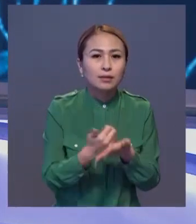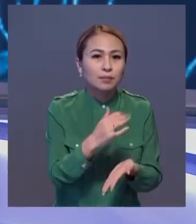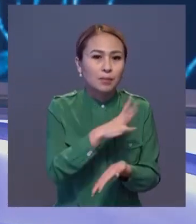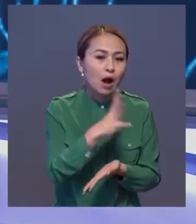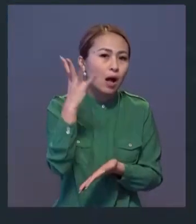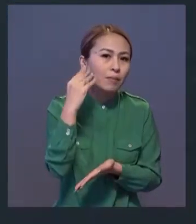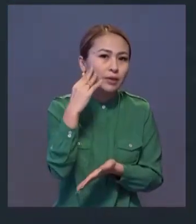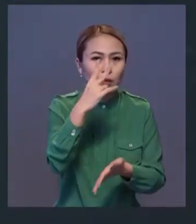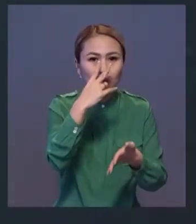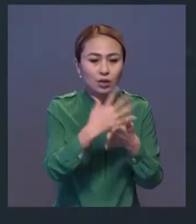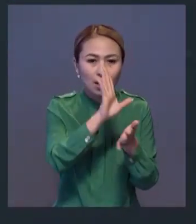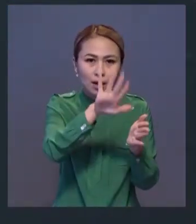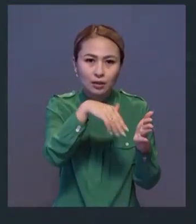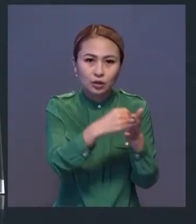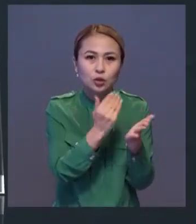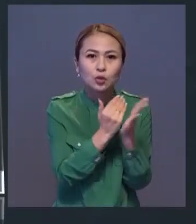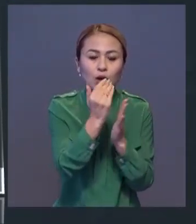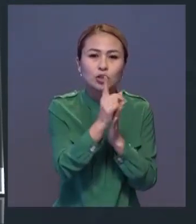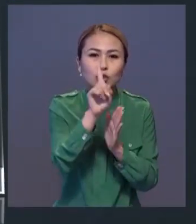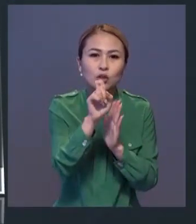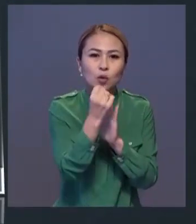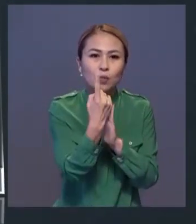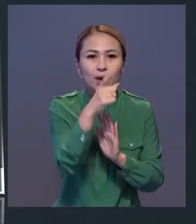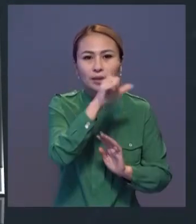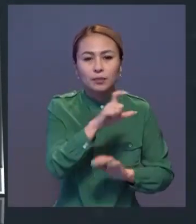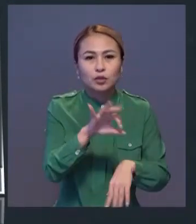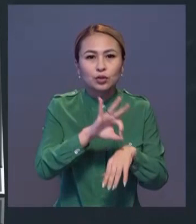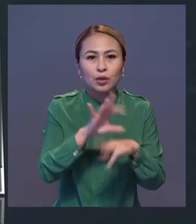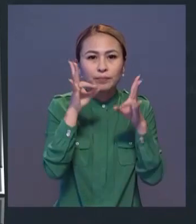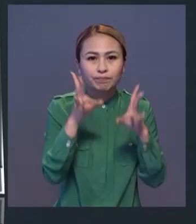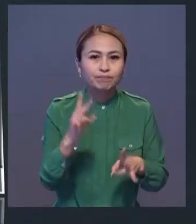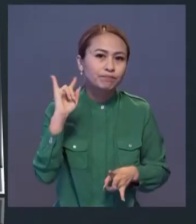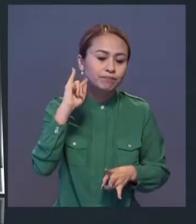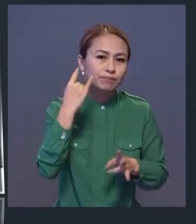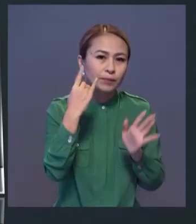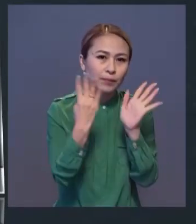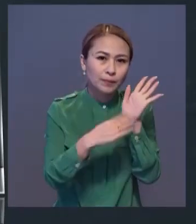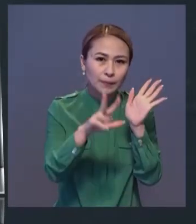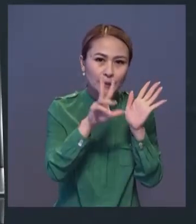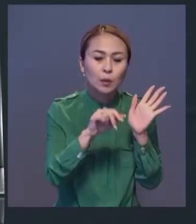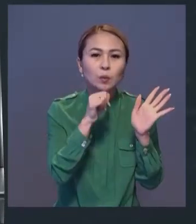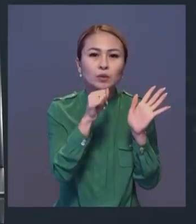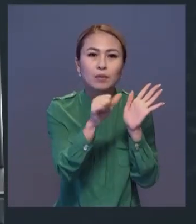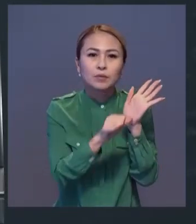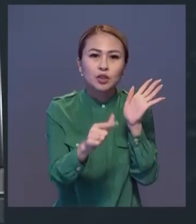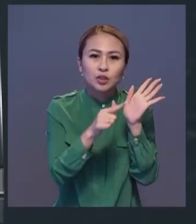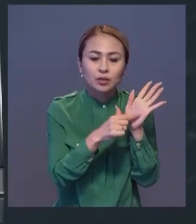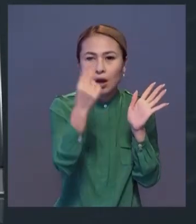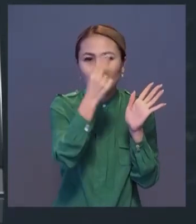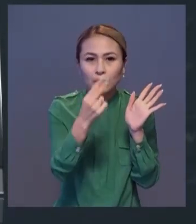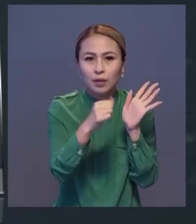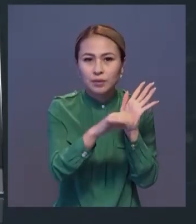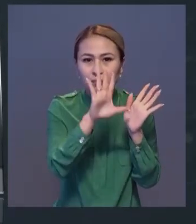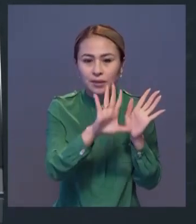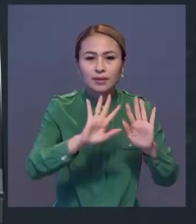Дегенмен Алматыдағы көрсеткіш әлі де жоғары. Онда 111 адам індет жұқтырған. Павлодарда 93, Қостанайда 67,